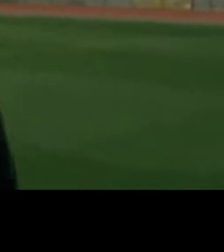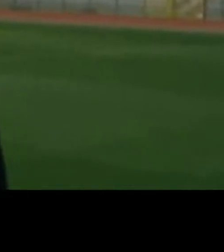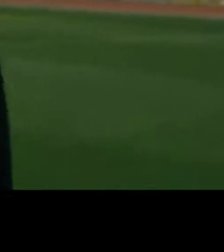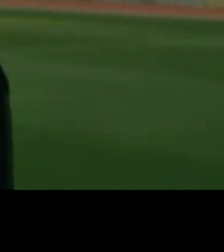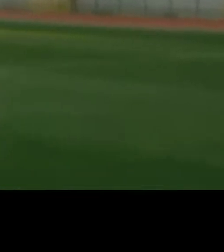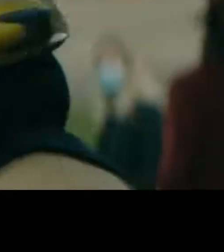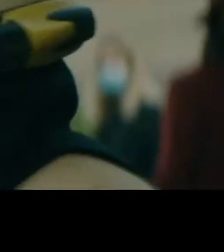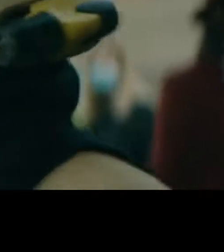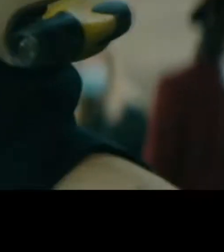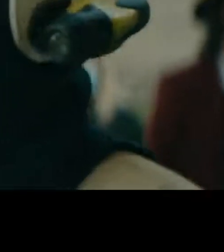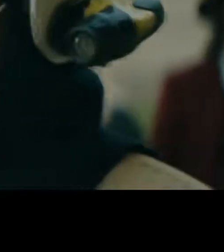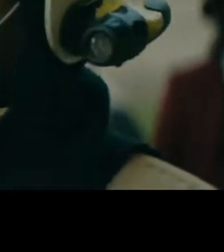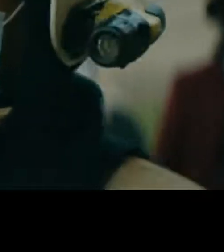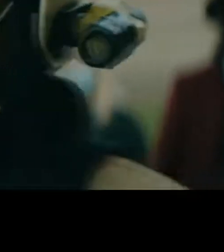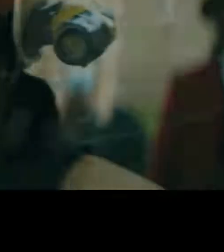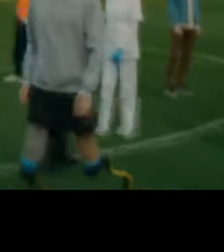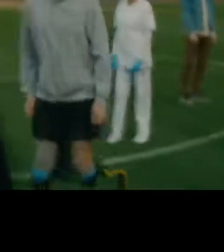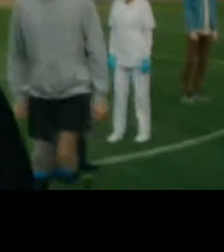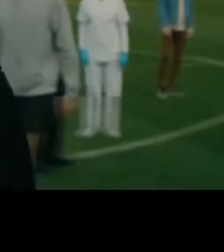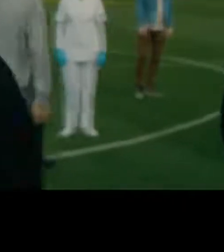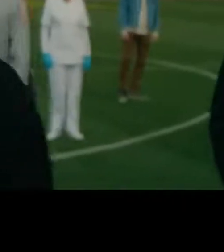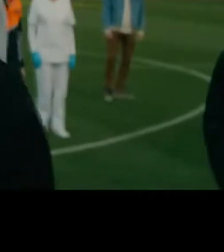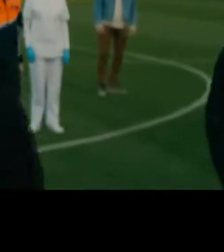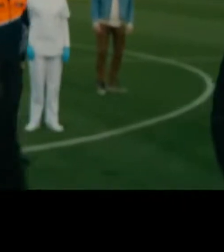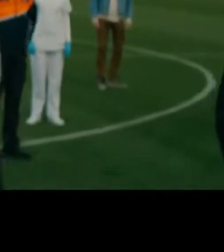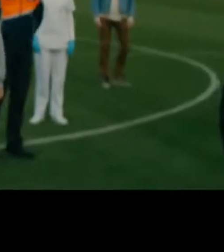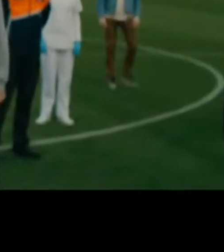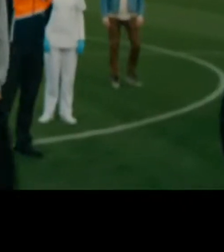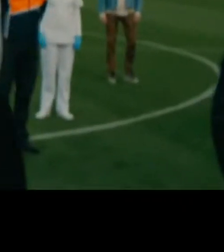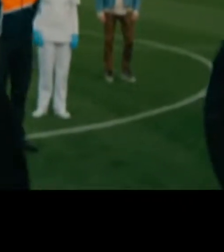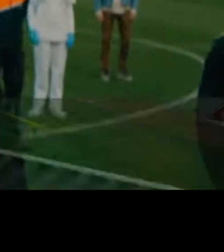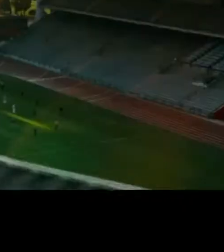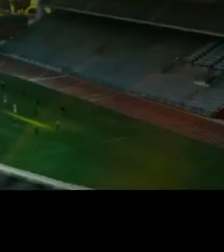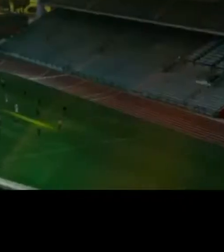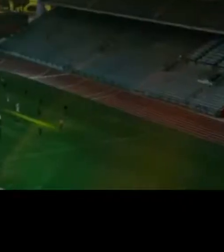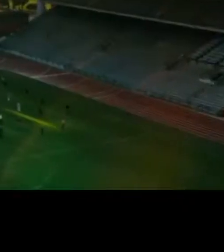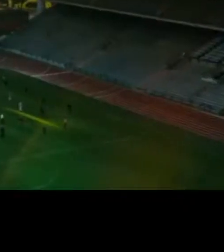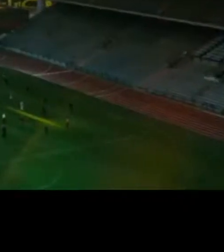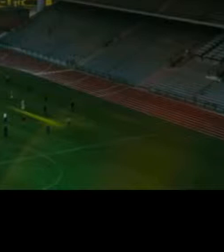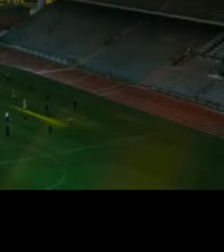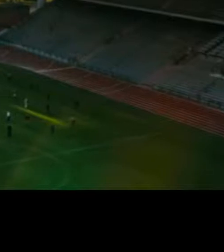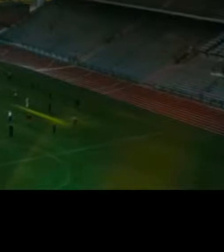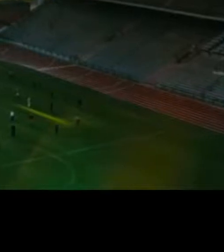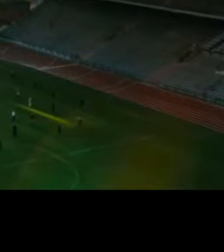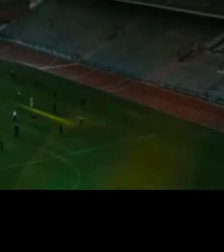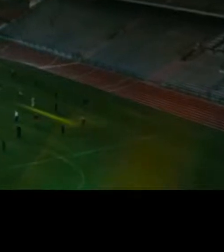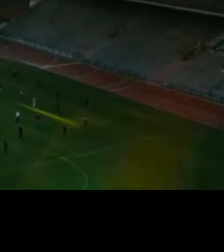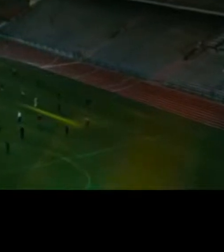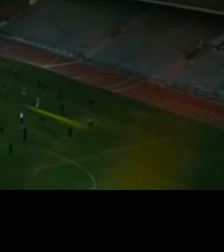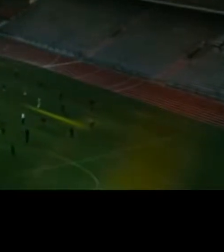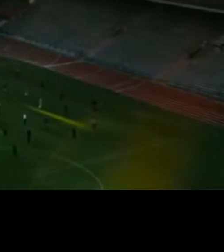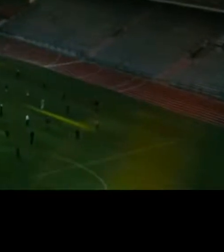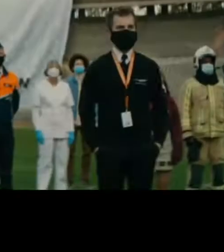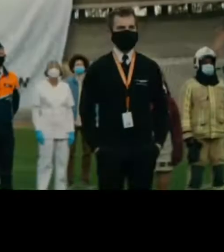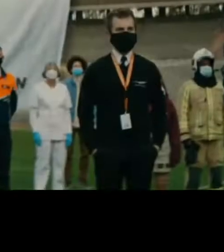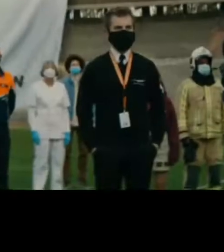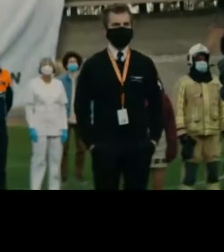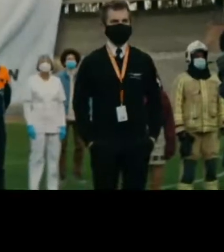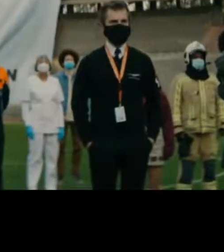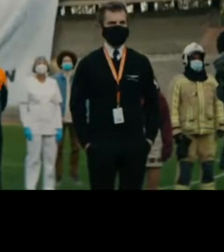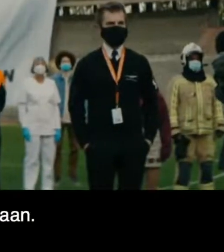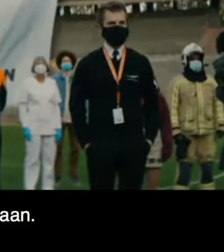moeilijk gaat. En wij zijn zo'n ploeg. Eén ploeg van 11